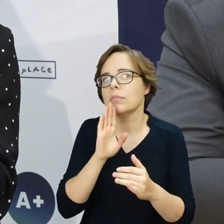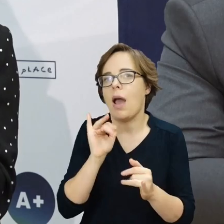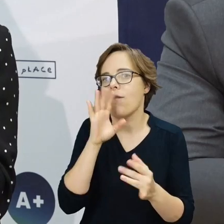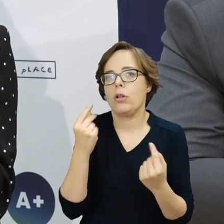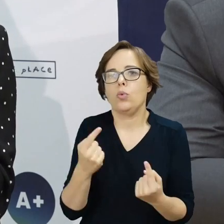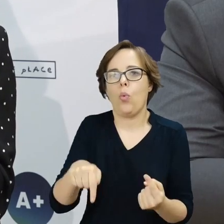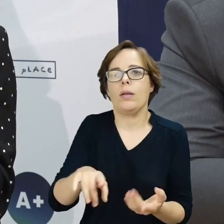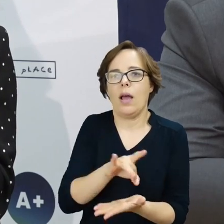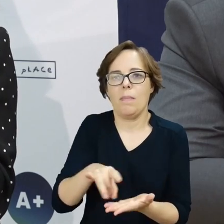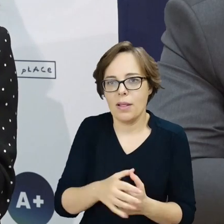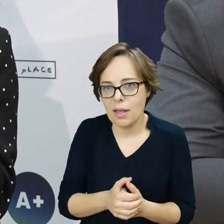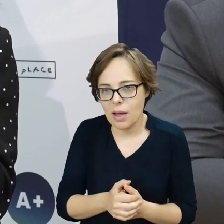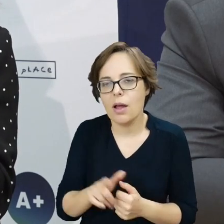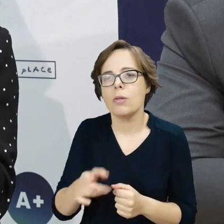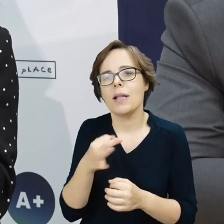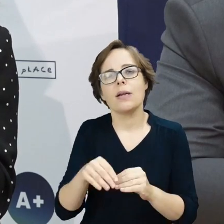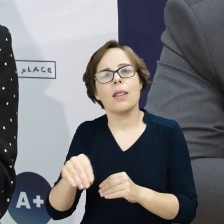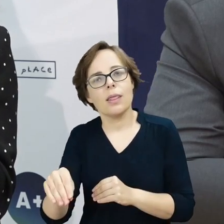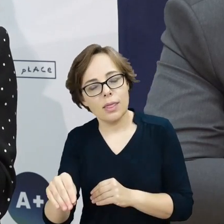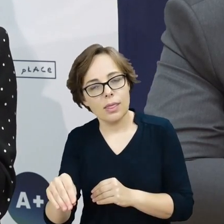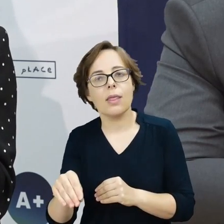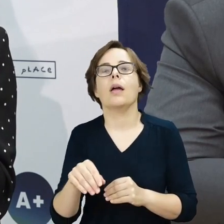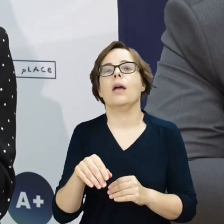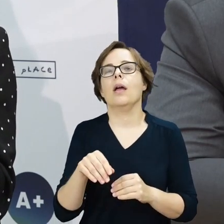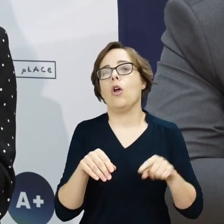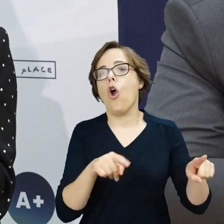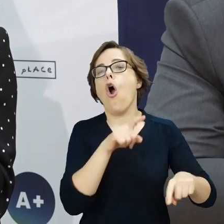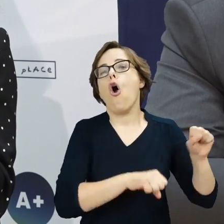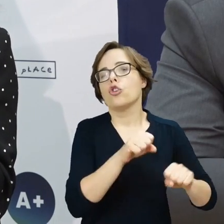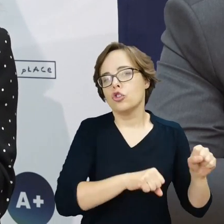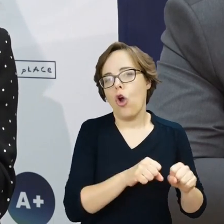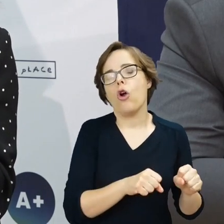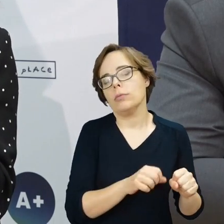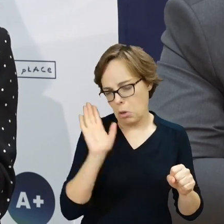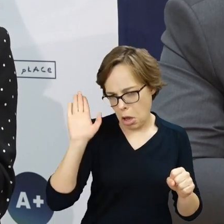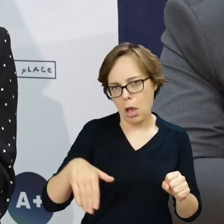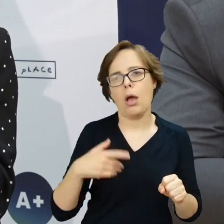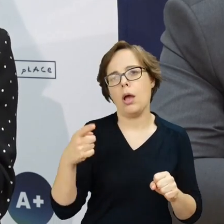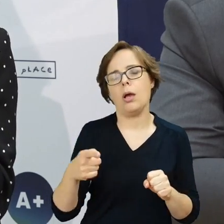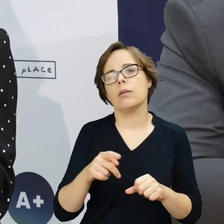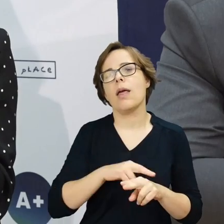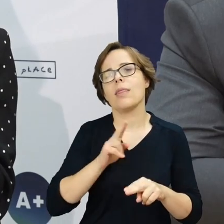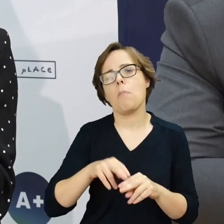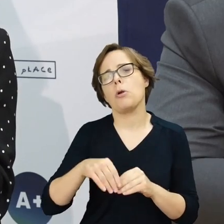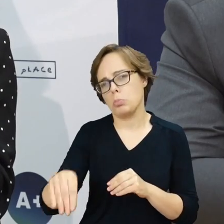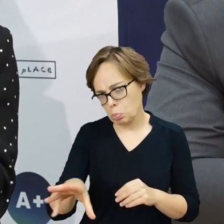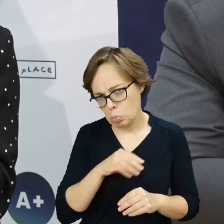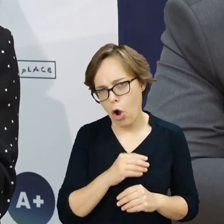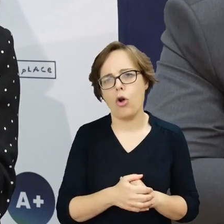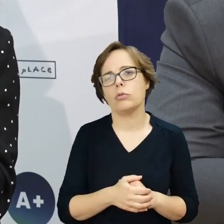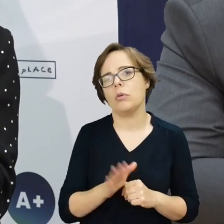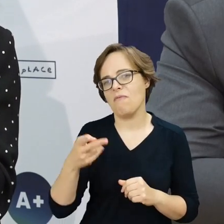To sądy i tak przyjmowały, że przedłużyć termin można, i może być to ten termin